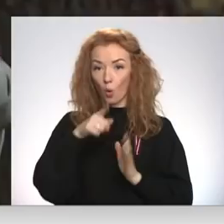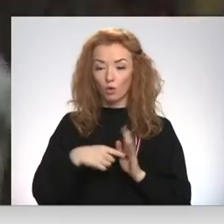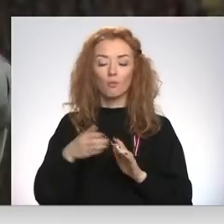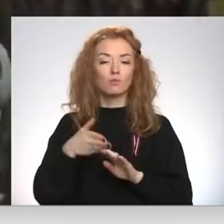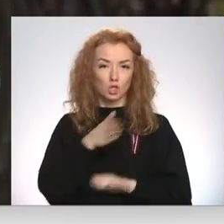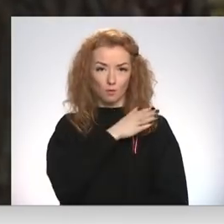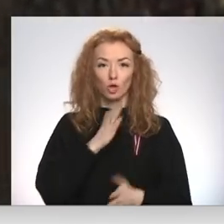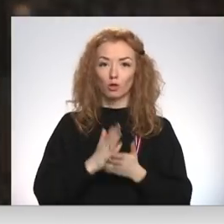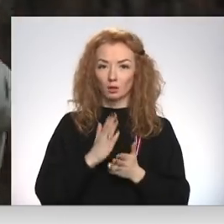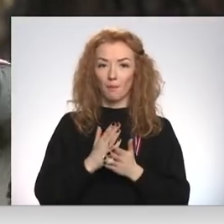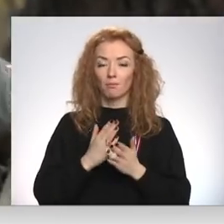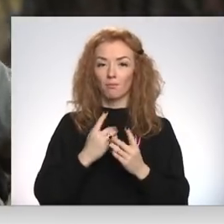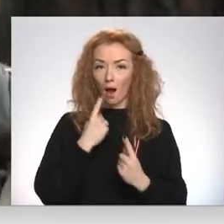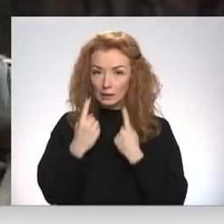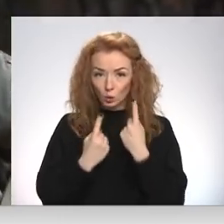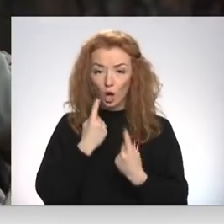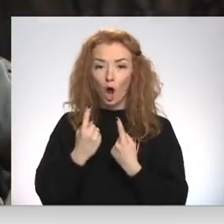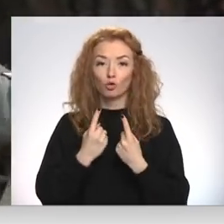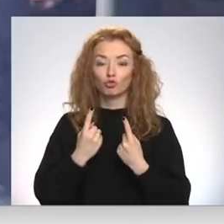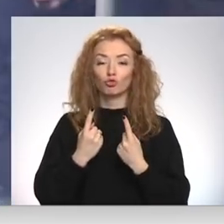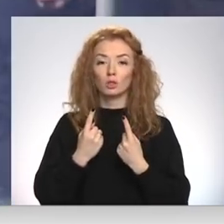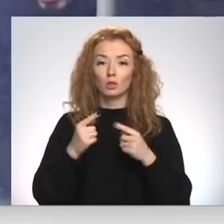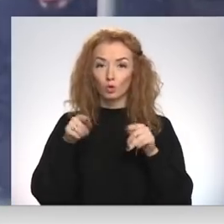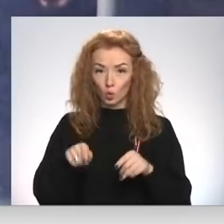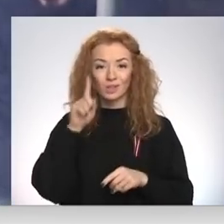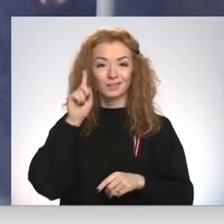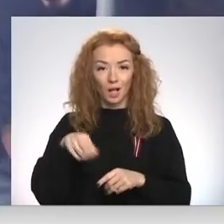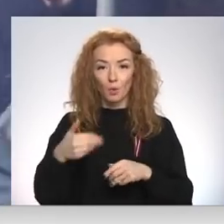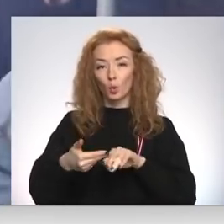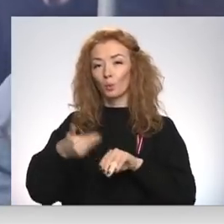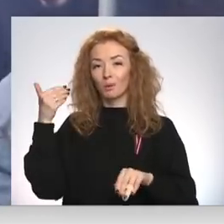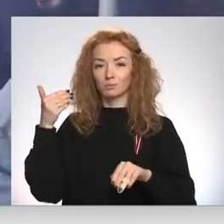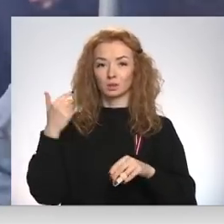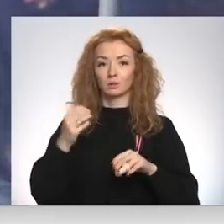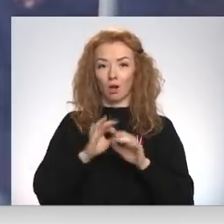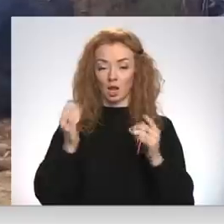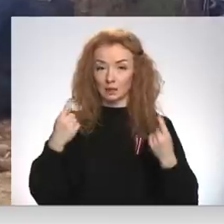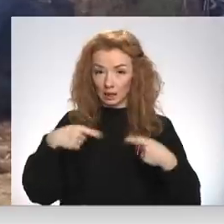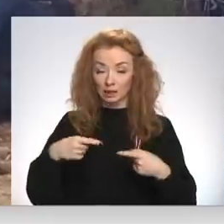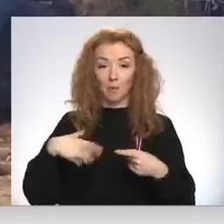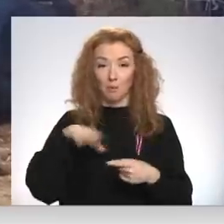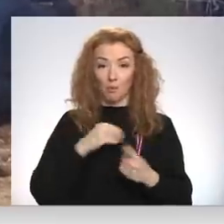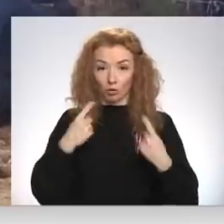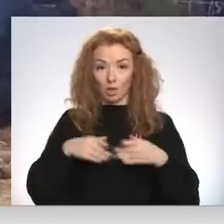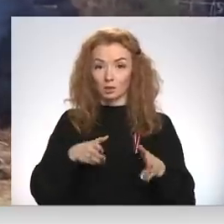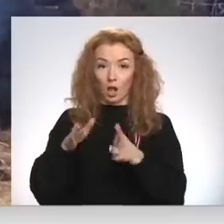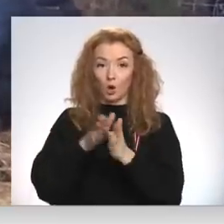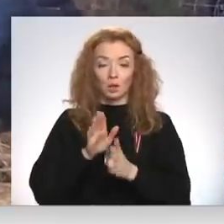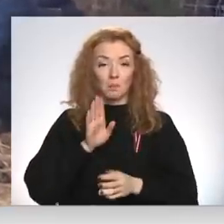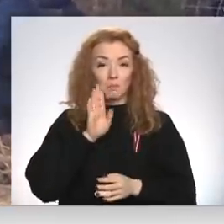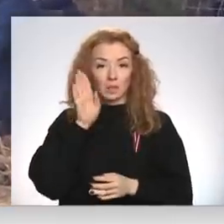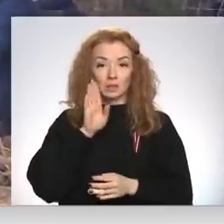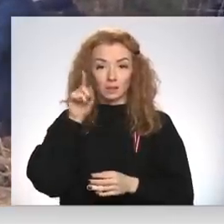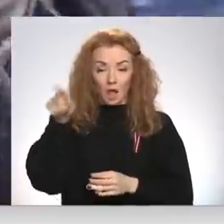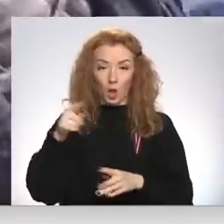iepriekš apsprieduši. Tas ir dienas kārtībā jau kopš šīs krīzes sākuma. Nu, es esmu pašlaik ceļā uz Briseli un mums